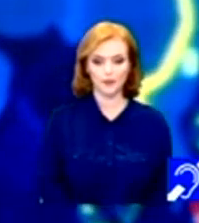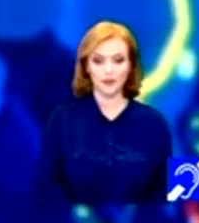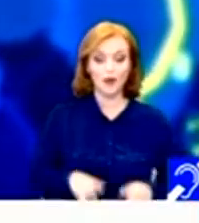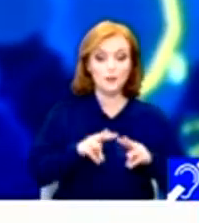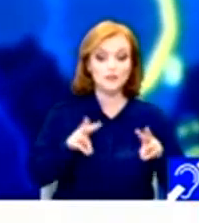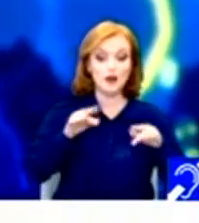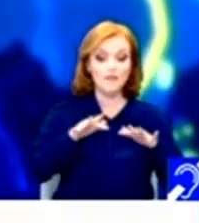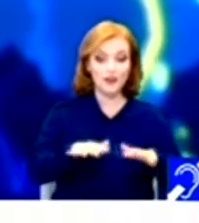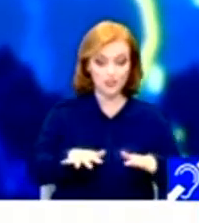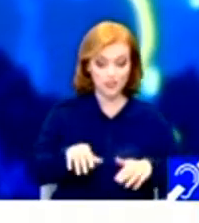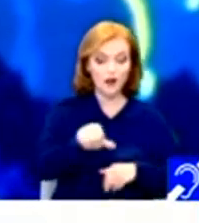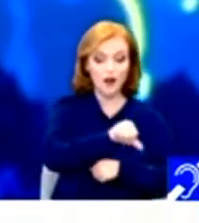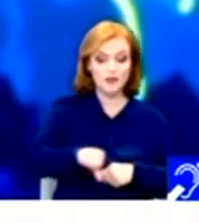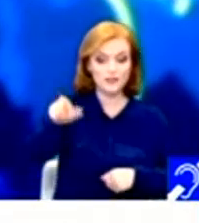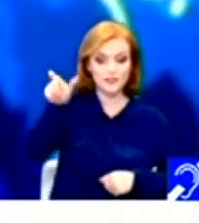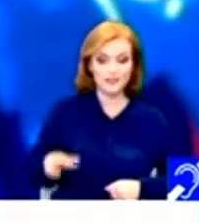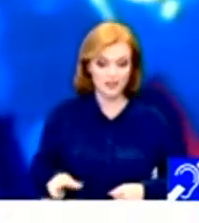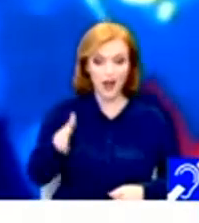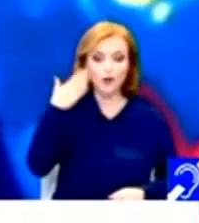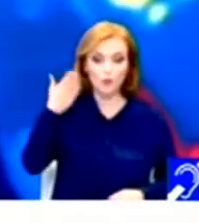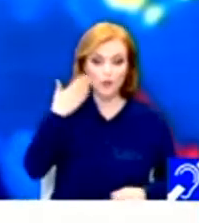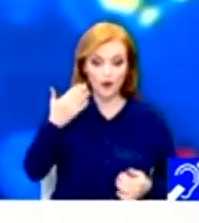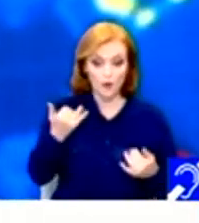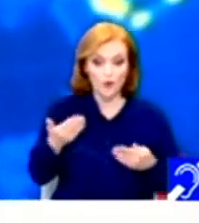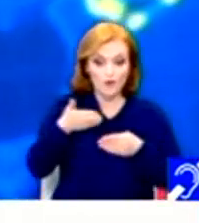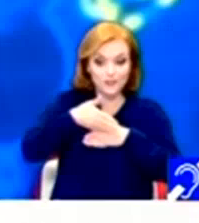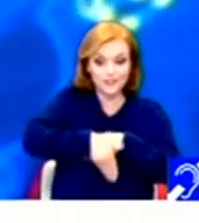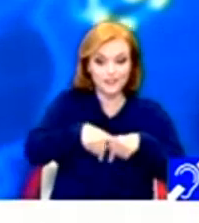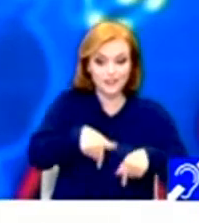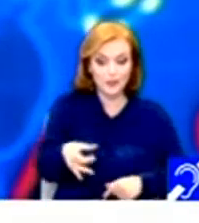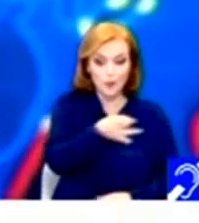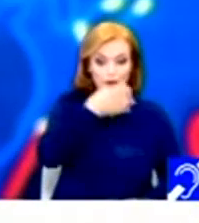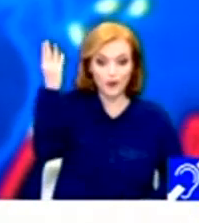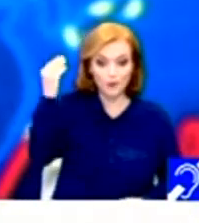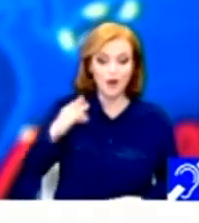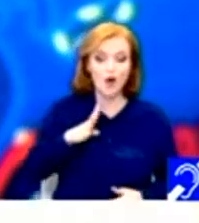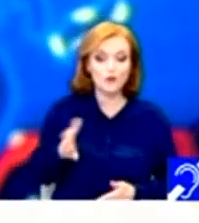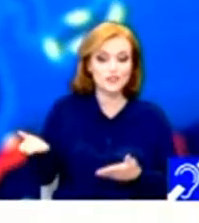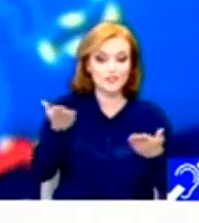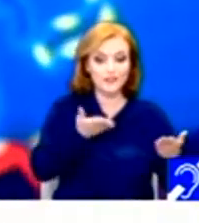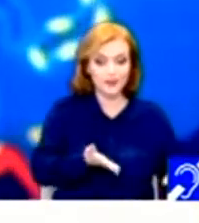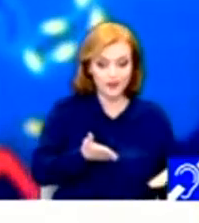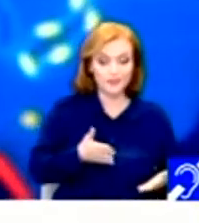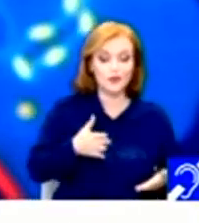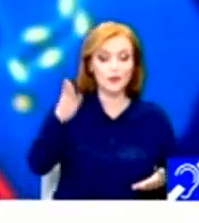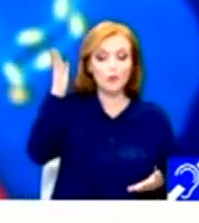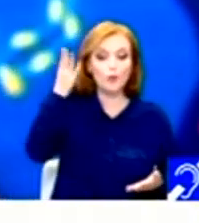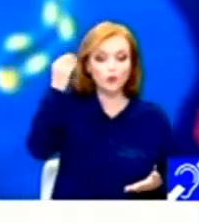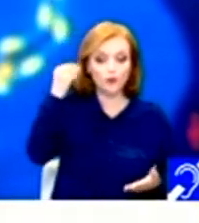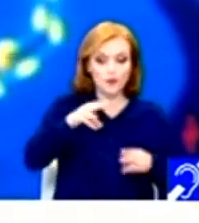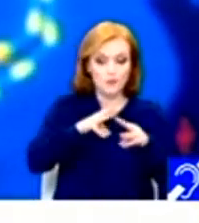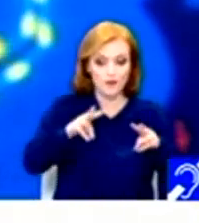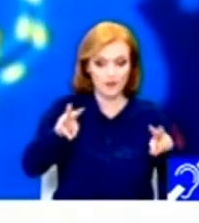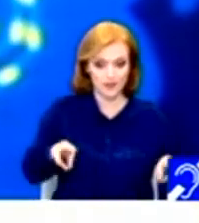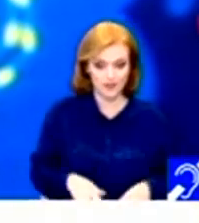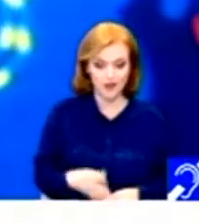Ministrul Afacerilor Externe al României, Ramona Mănescu, se află într-o vizită în Republica Moldova la invitație omologului său Nicu Popescu. Cei doi